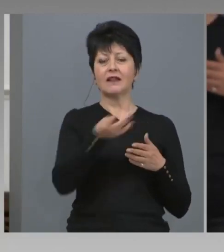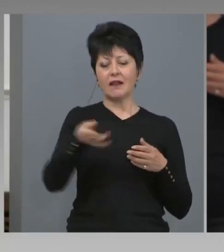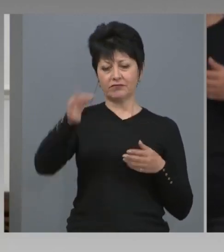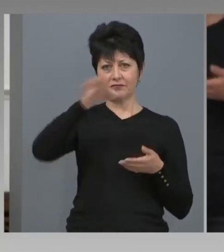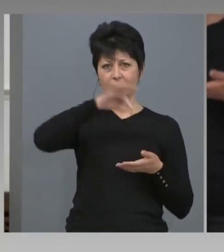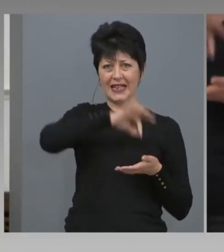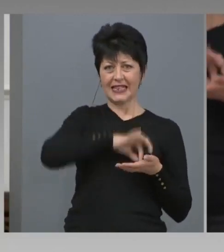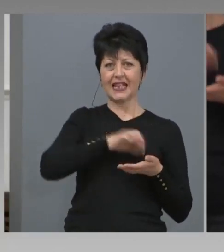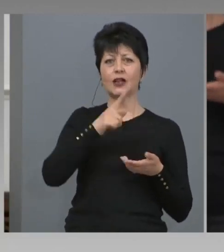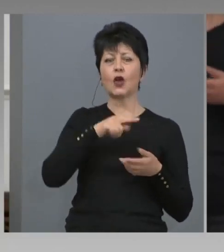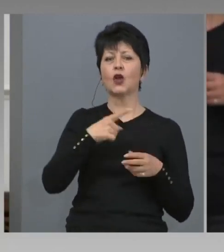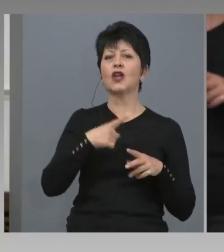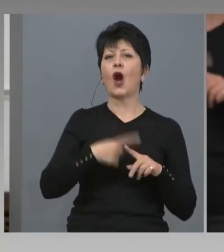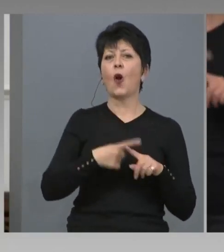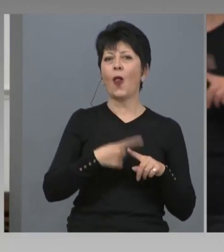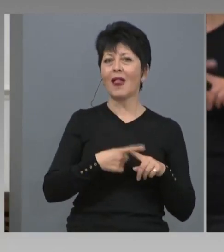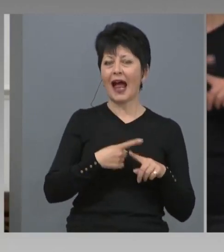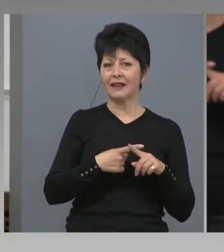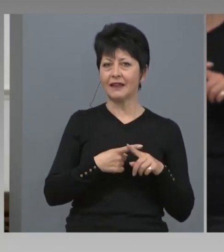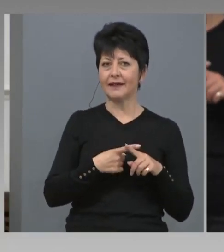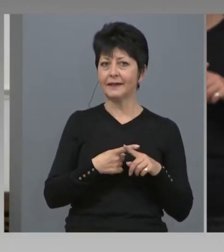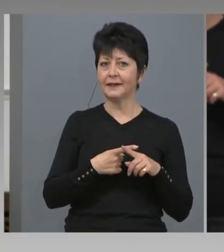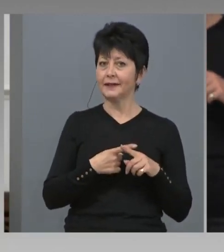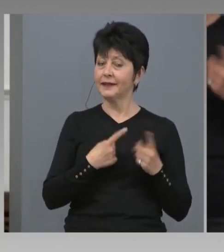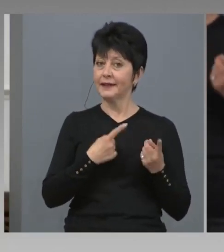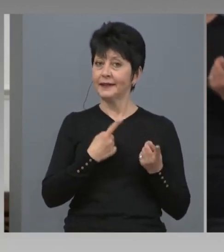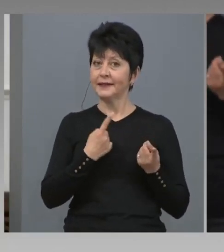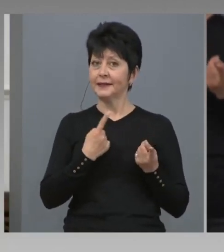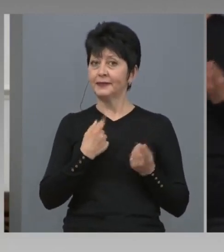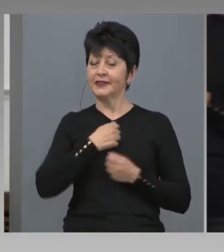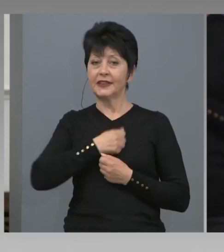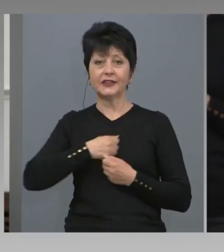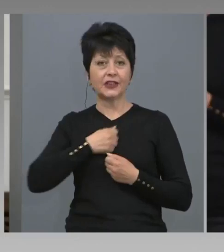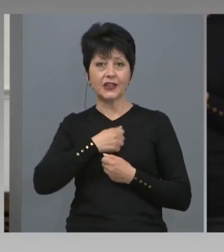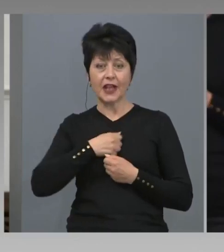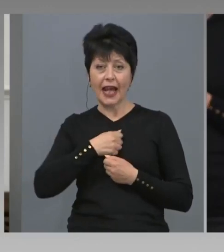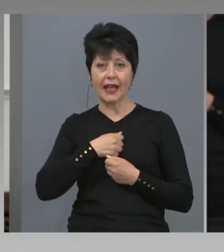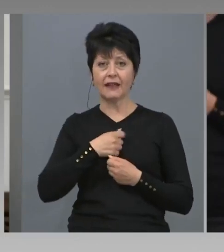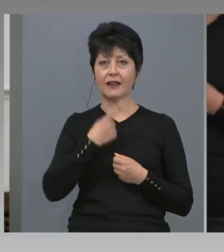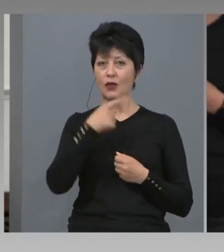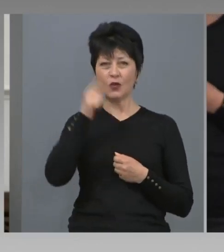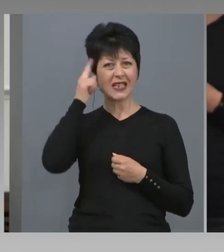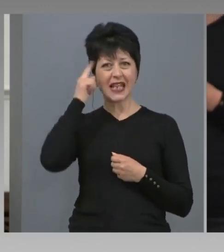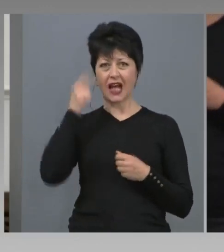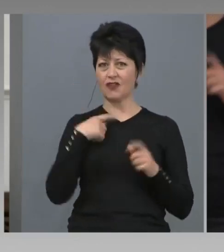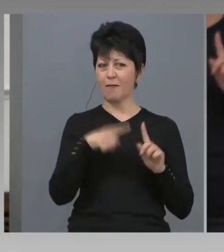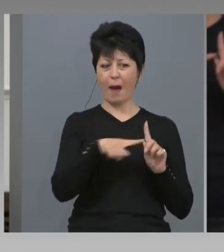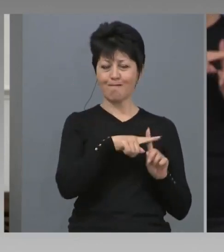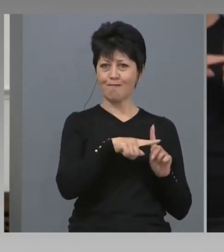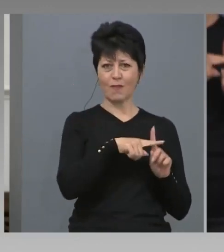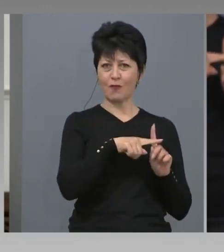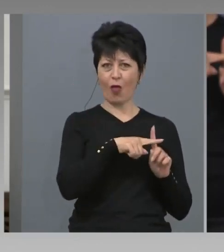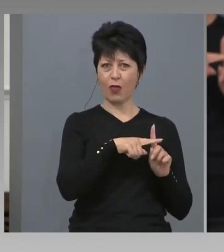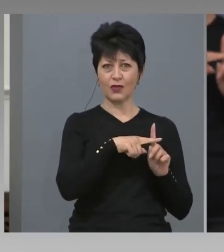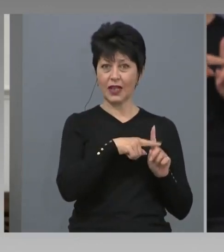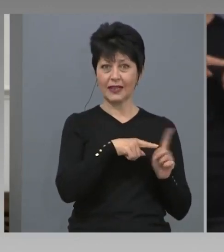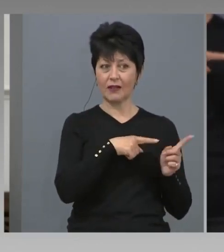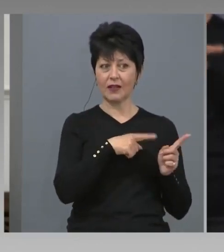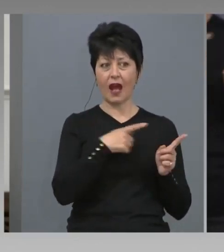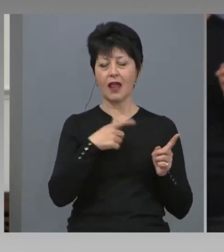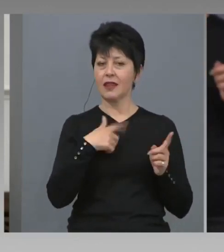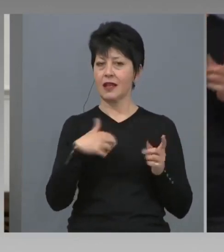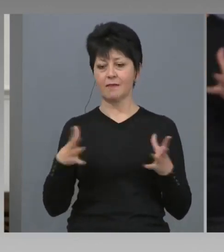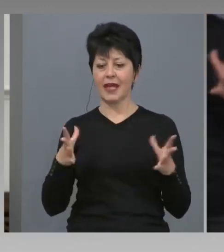които са положителни, за съжаление и такива, които са знаели, че са положителни или имат клиника. Издирили сме ги,